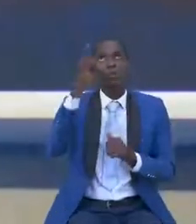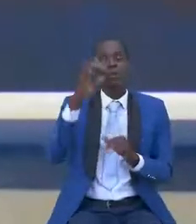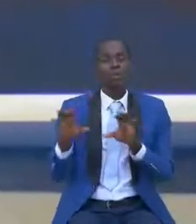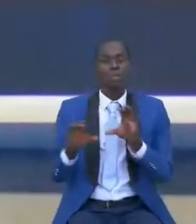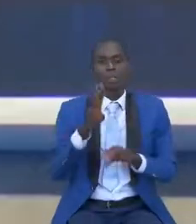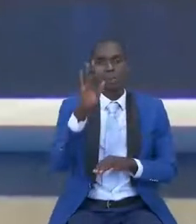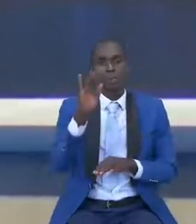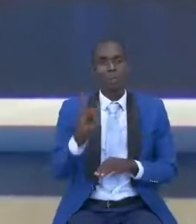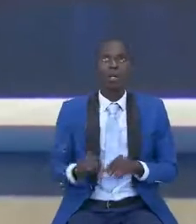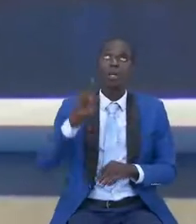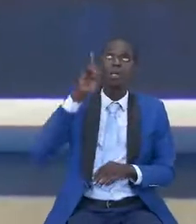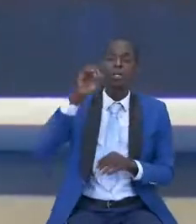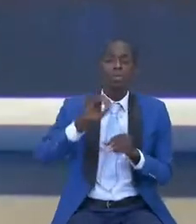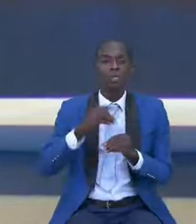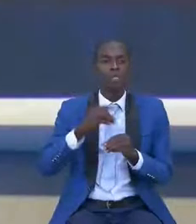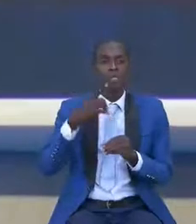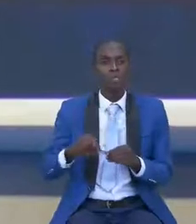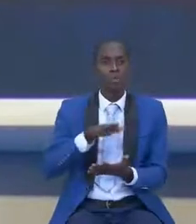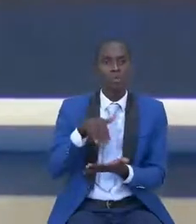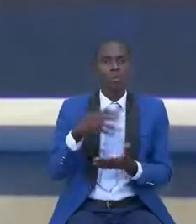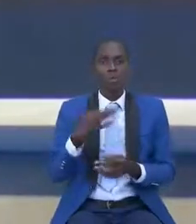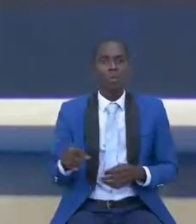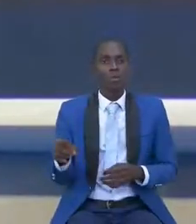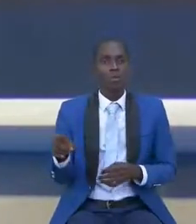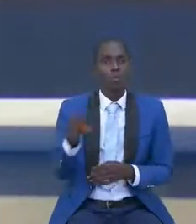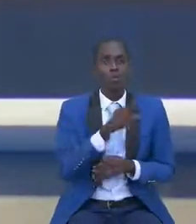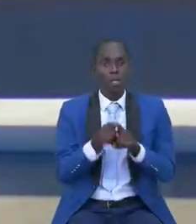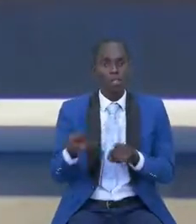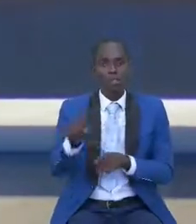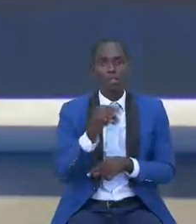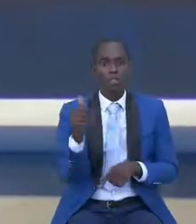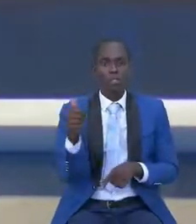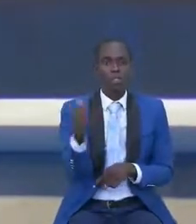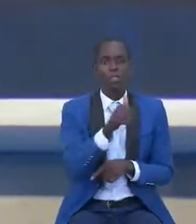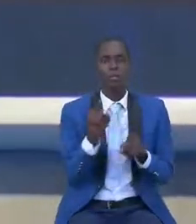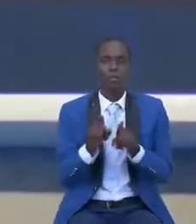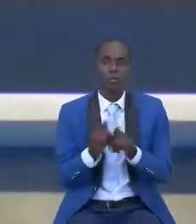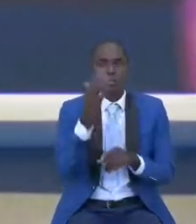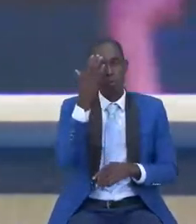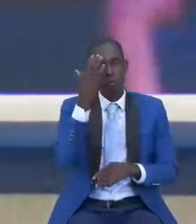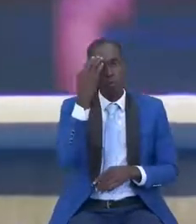universelle qu'il a opéré par lui au milieu de vous, comme vous le savez vous-même?